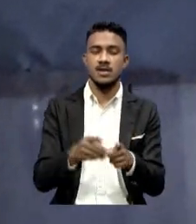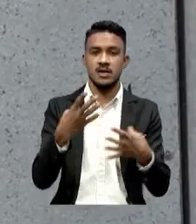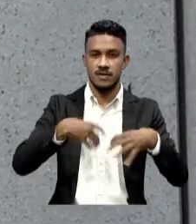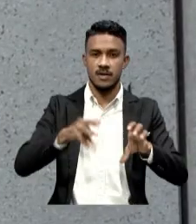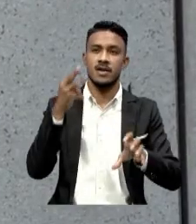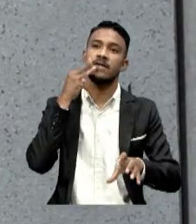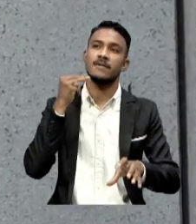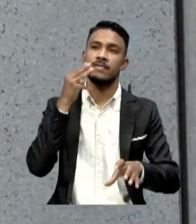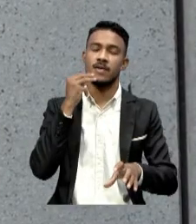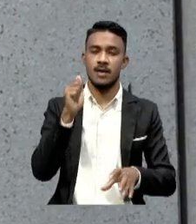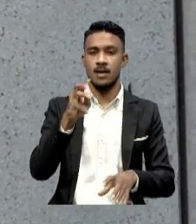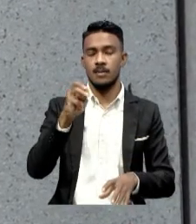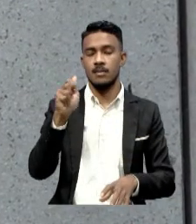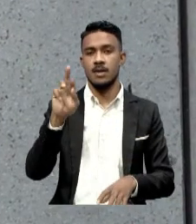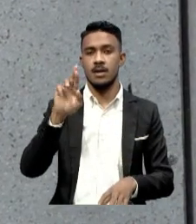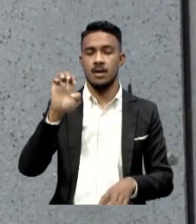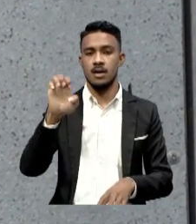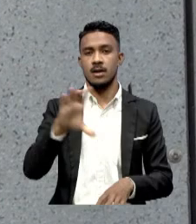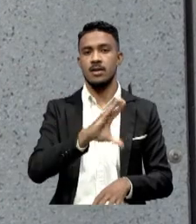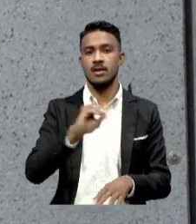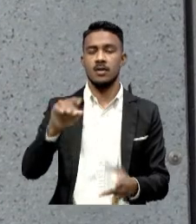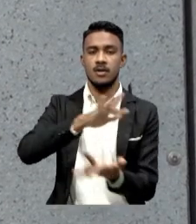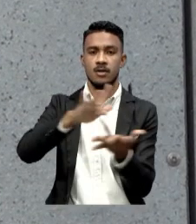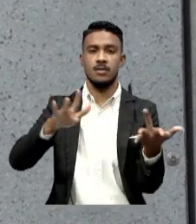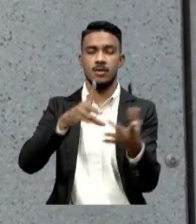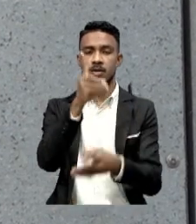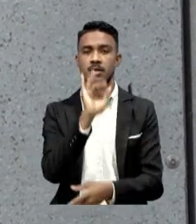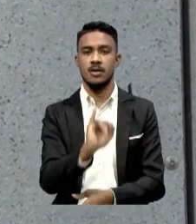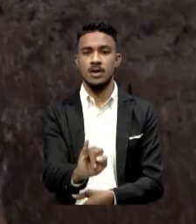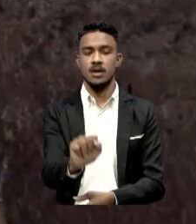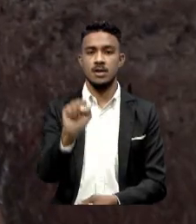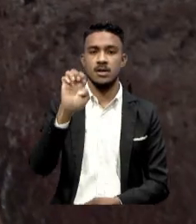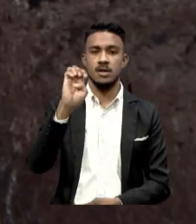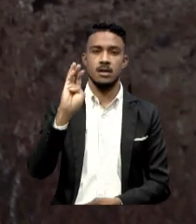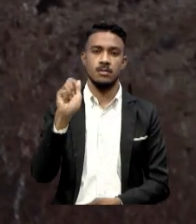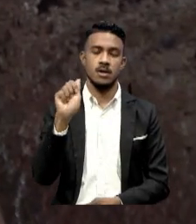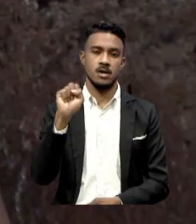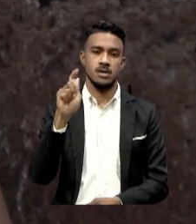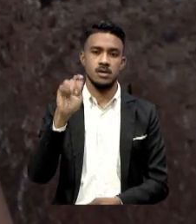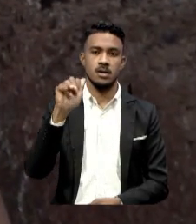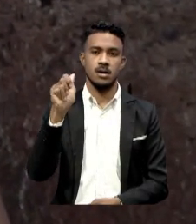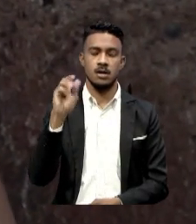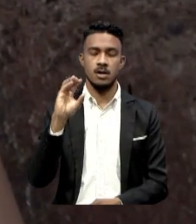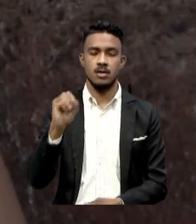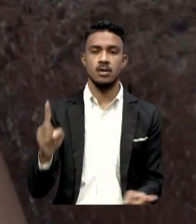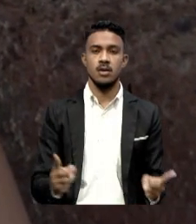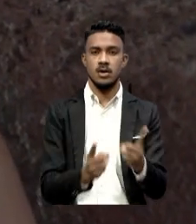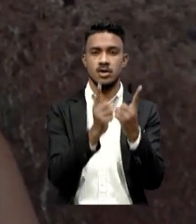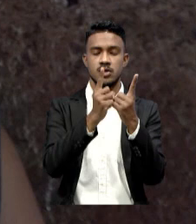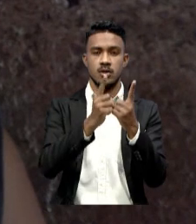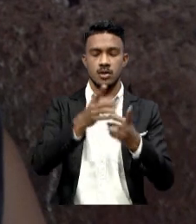amare hodi lau haleu sidade dili. Dadaung ne Sebastião Guzmão sofre hela moras duranti fulan